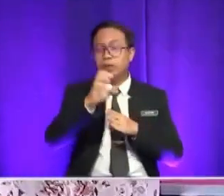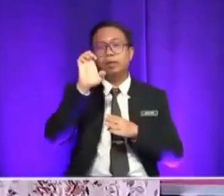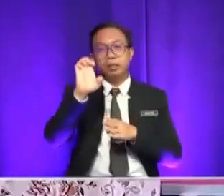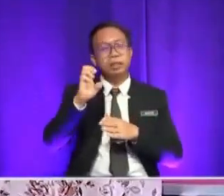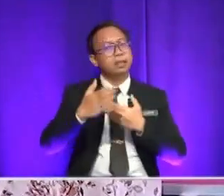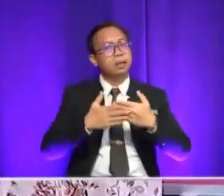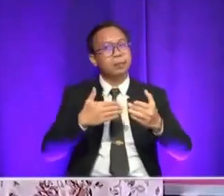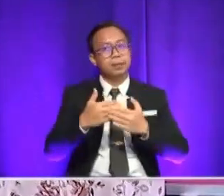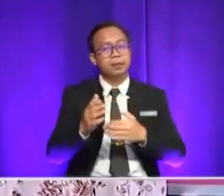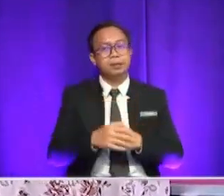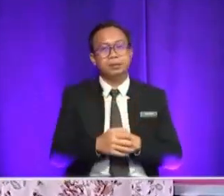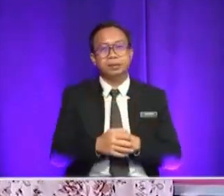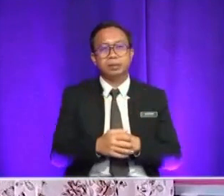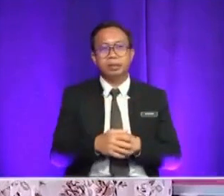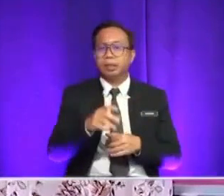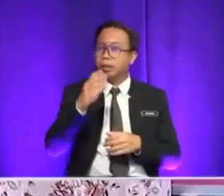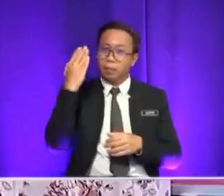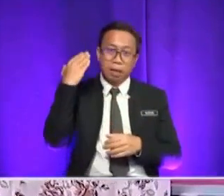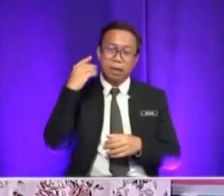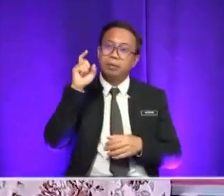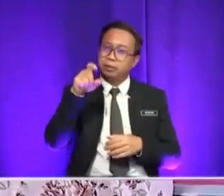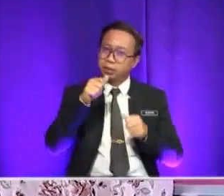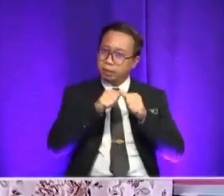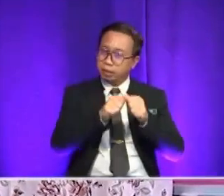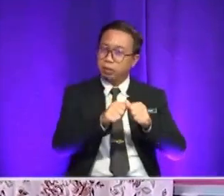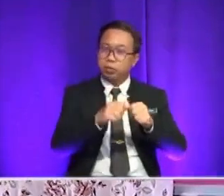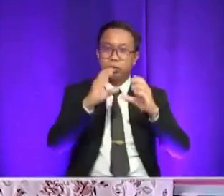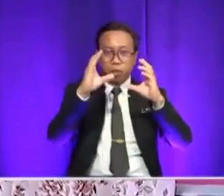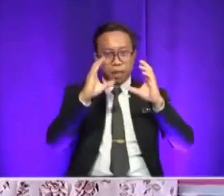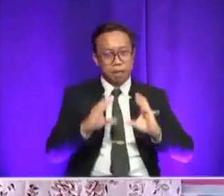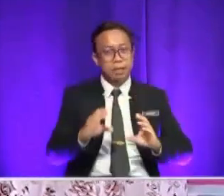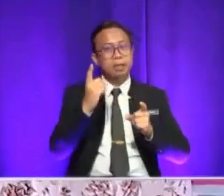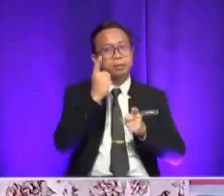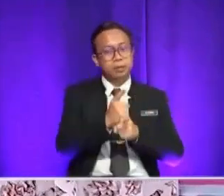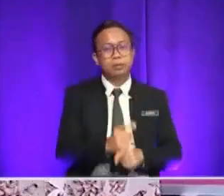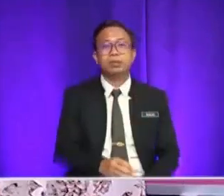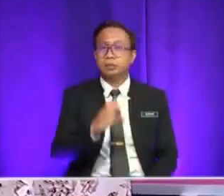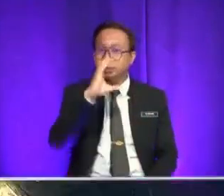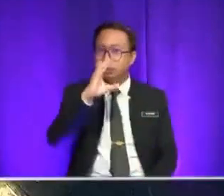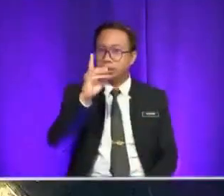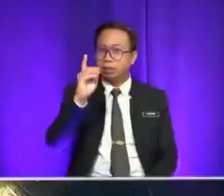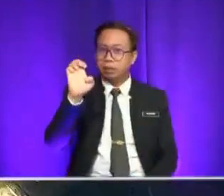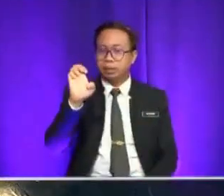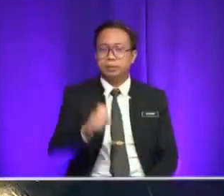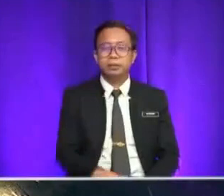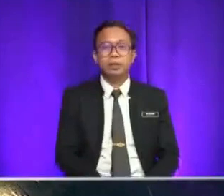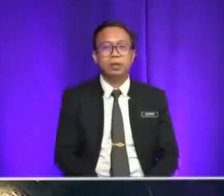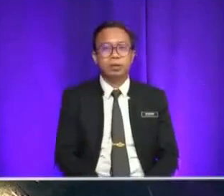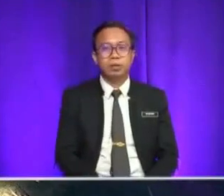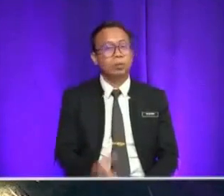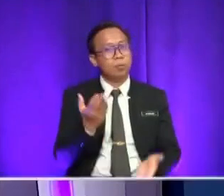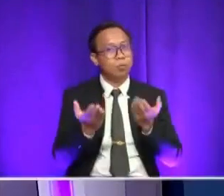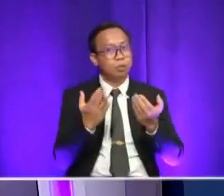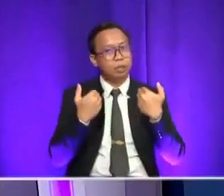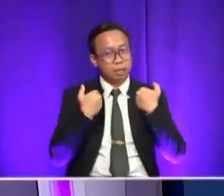Okey. Jadi cuma yang belakang tu mesti kena ikut prosedur lah. C, B dan juga D. Baik cikgu, saya nak tanyalah kan mungkin ada